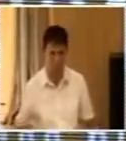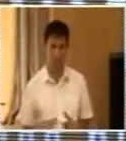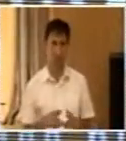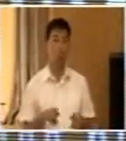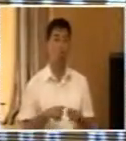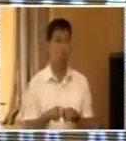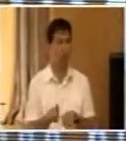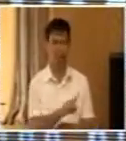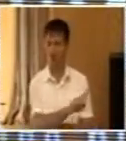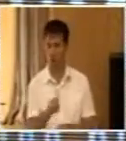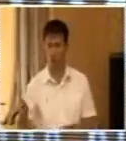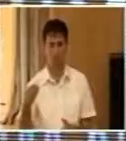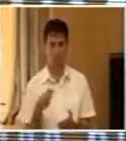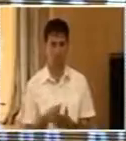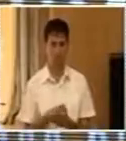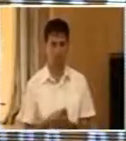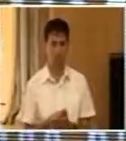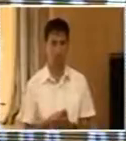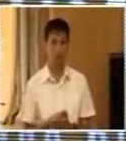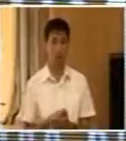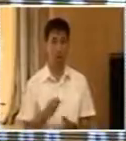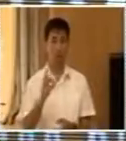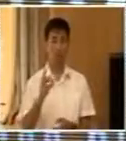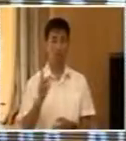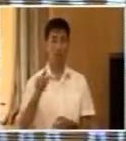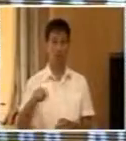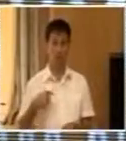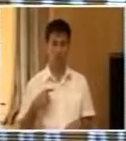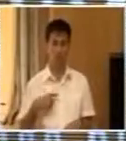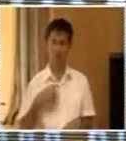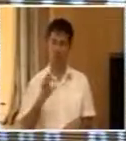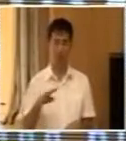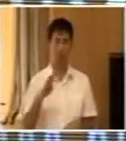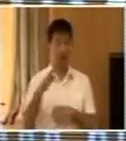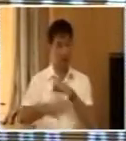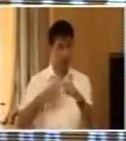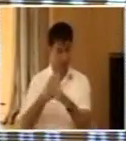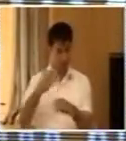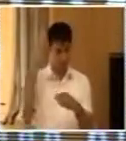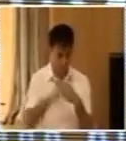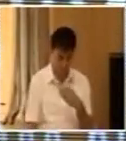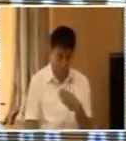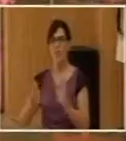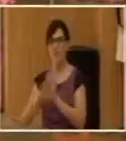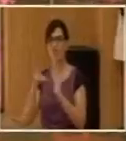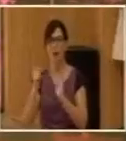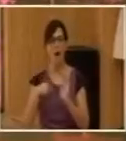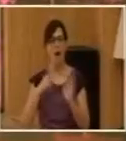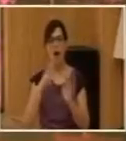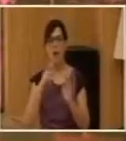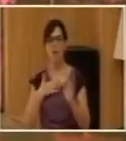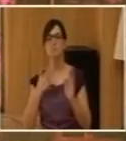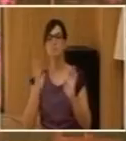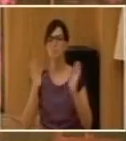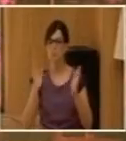parë mos ketë më asnjë të burgosur nga Enveroxha që të mos ketë marrë të plot dëmshpërblimin që i takon atij personalisht. Ndërsa